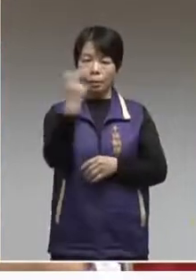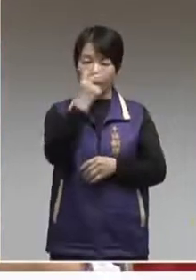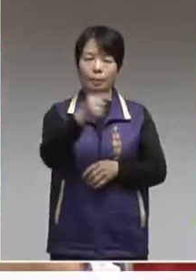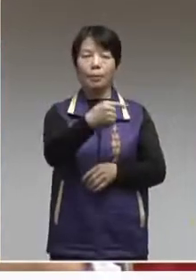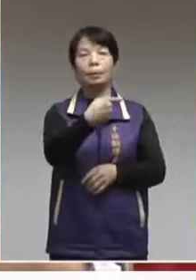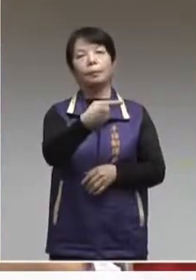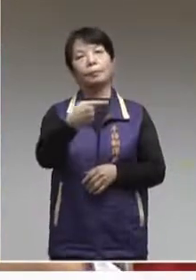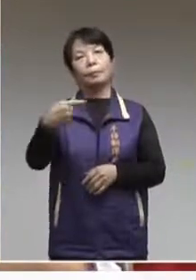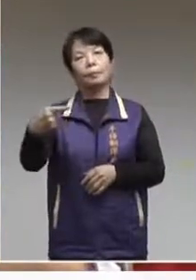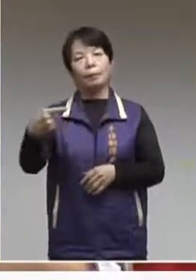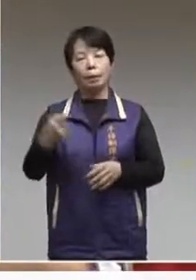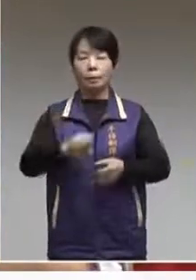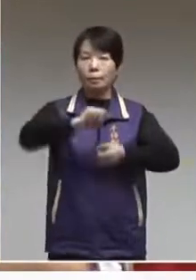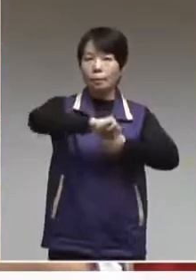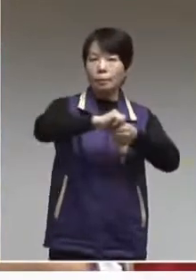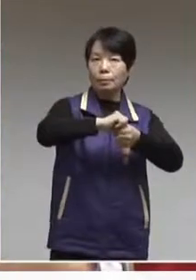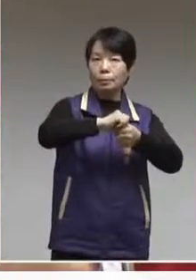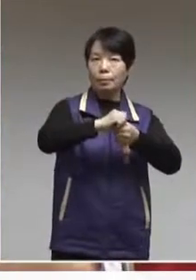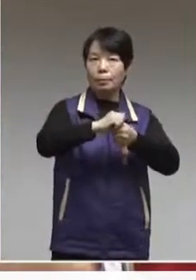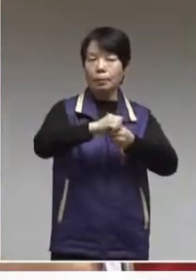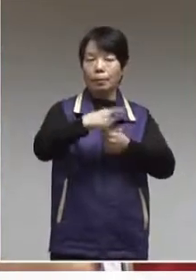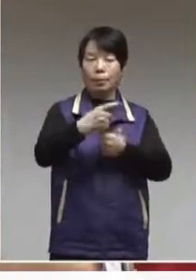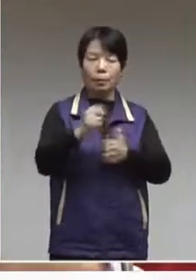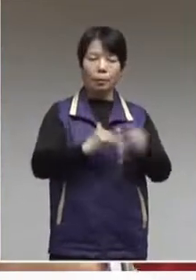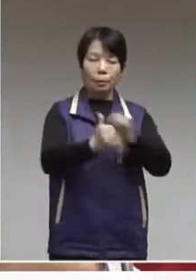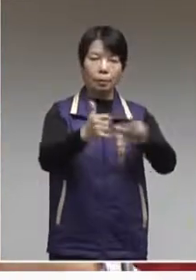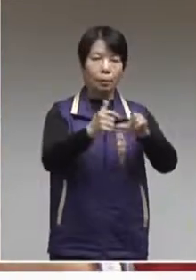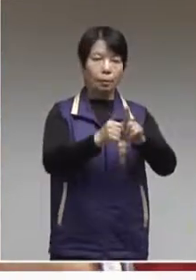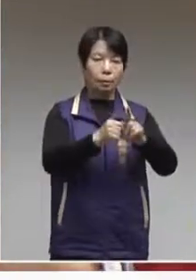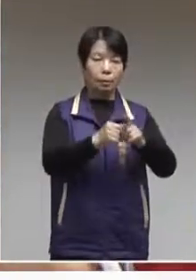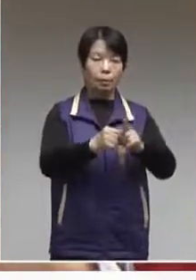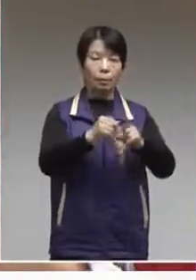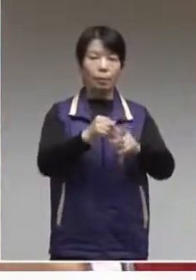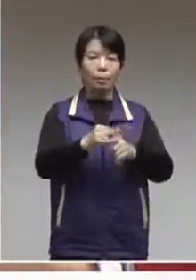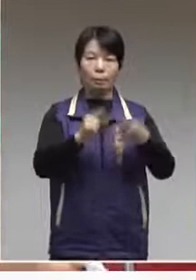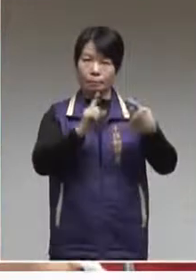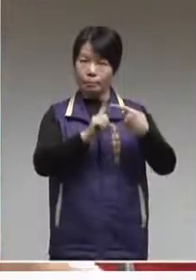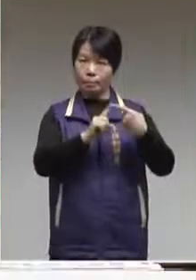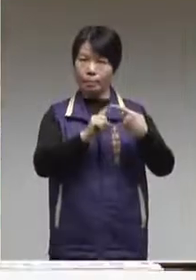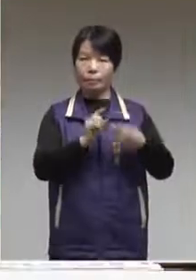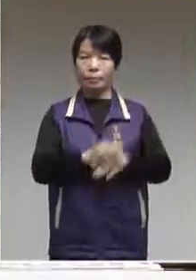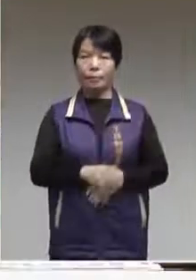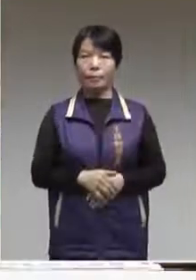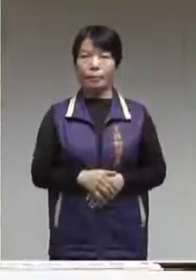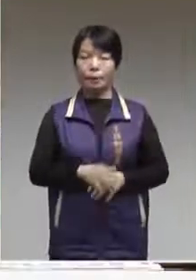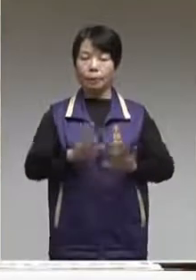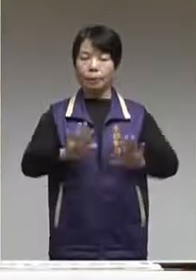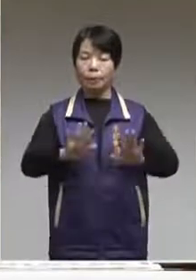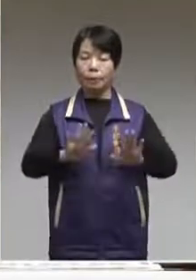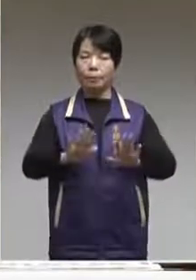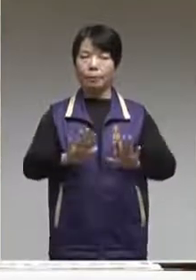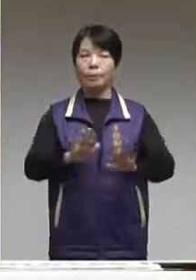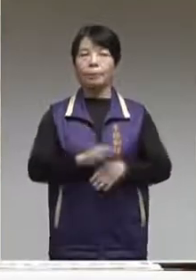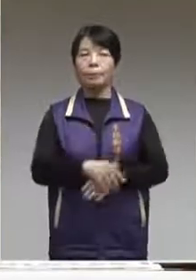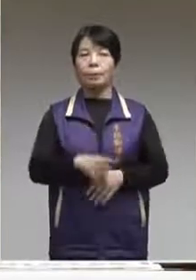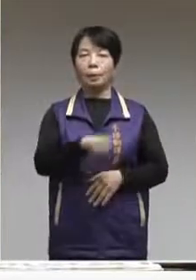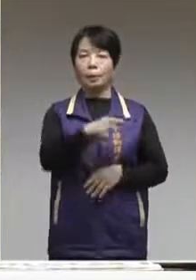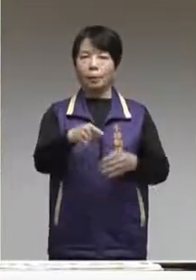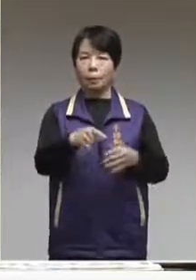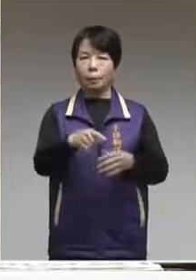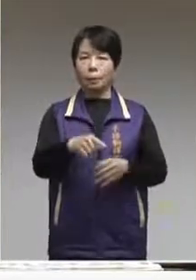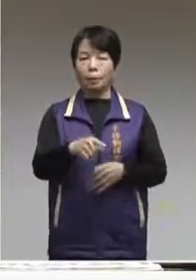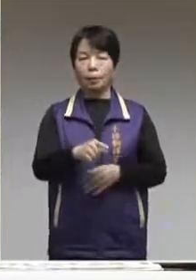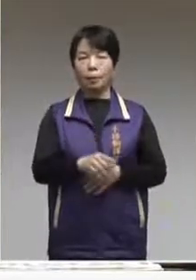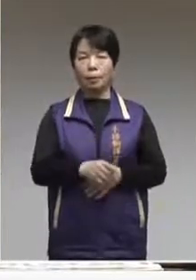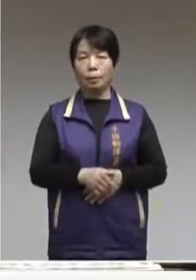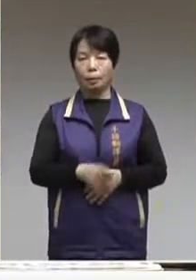好，新增的1个社区民众一，就是我们刚刚跟大家讲的，他一方面他已经